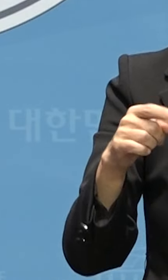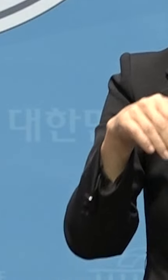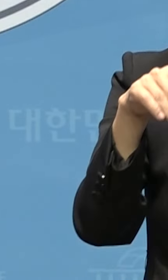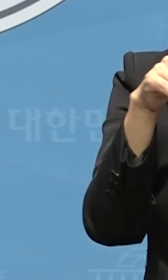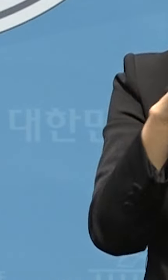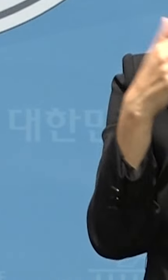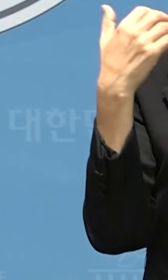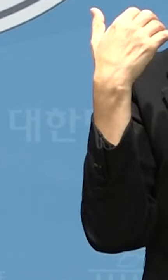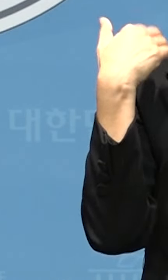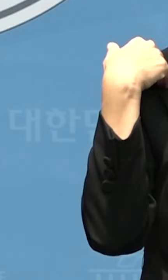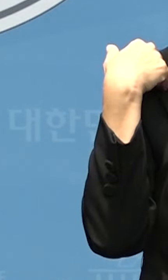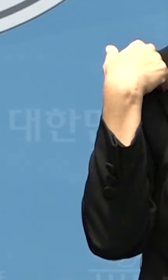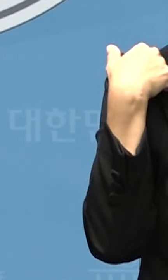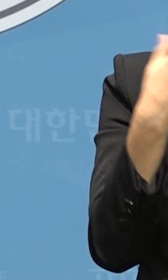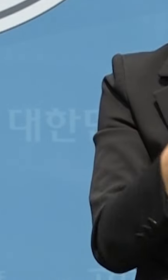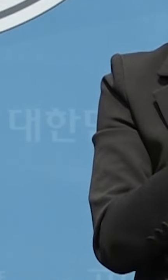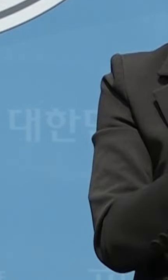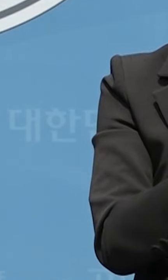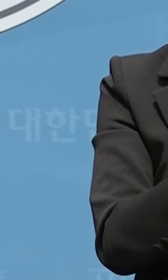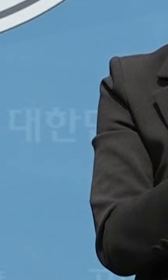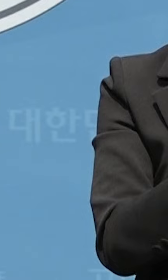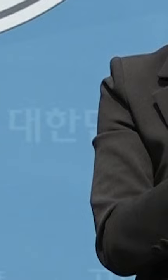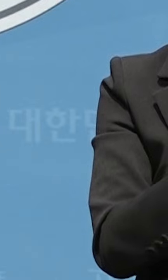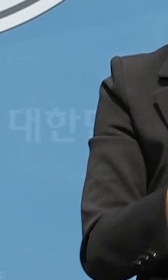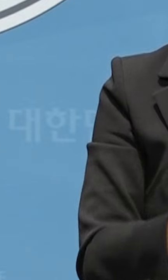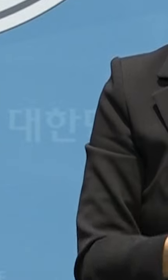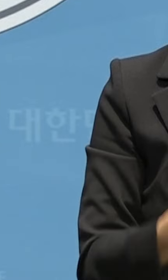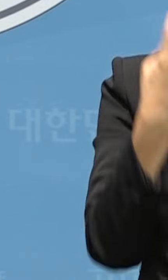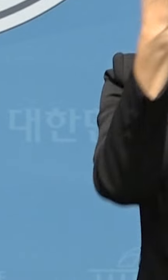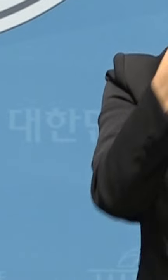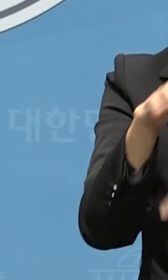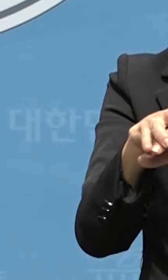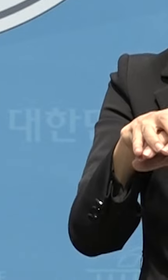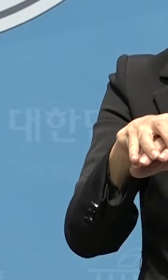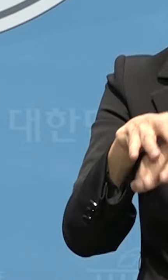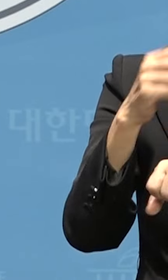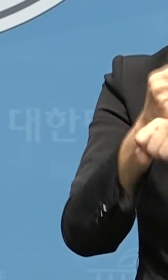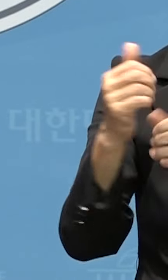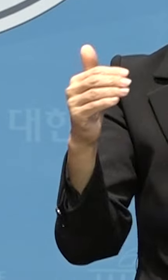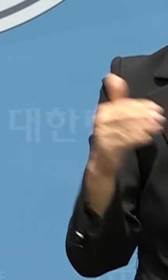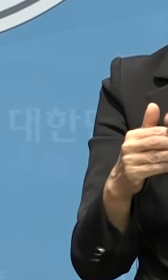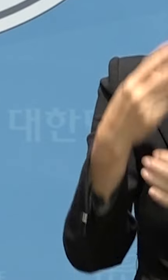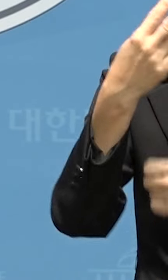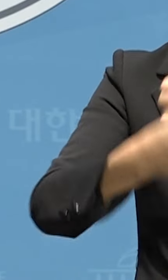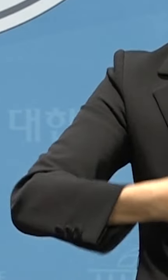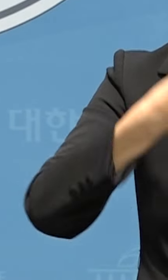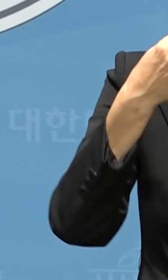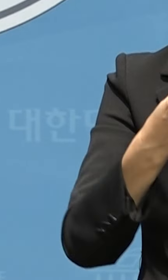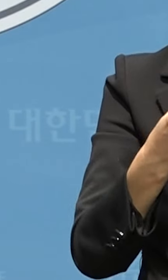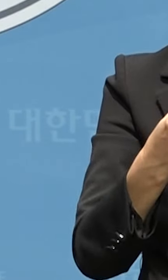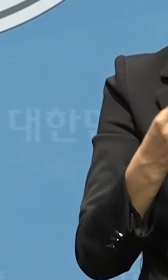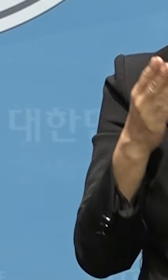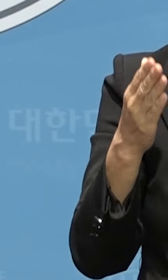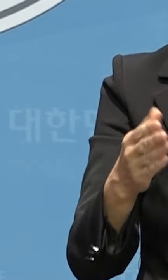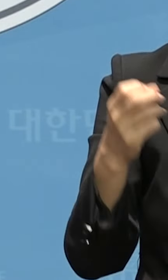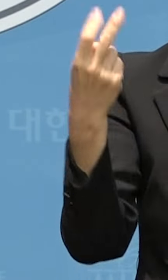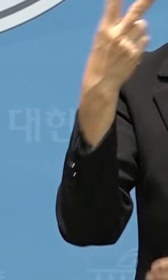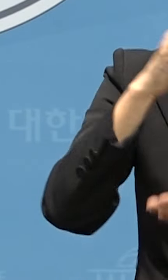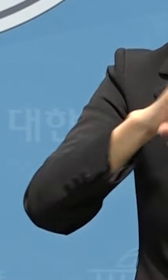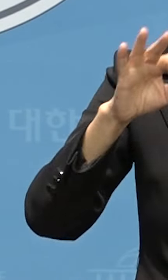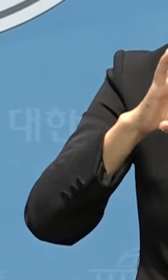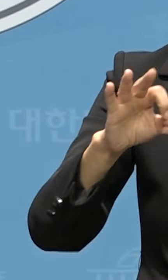태양광 수사를 1호 사건으로 내세우며 출범한 조직입니다. 3년이 가까워지도록 재생에너지를